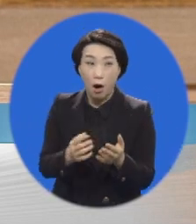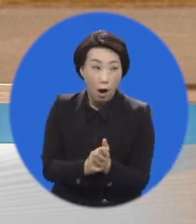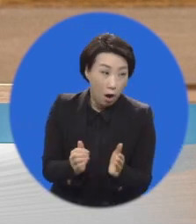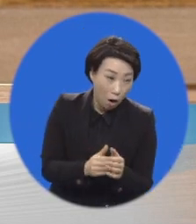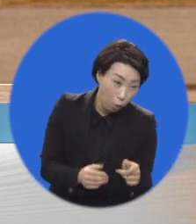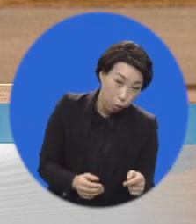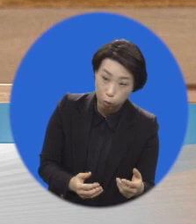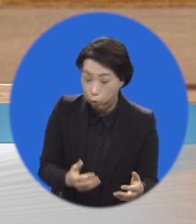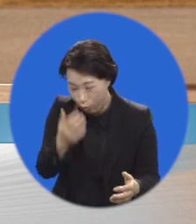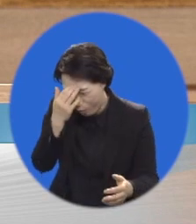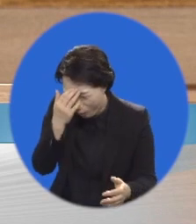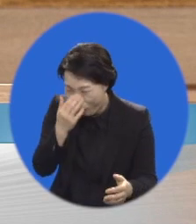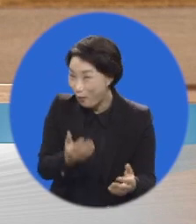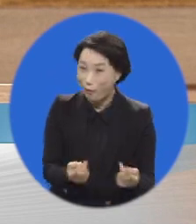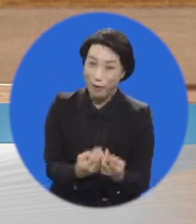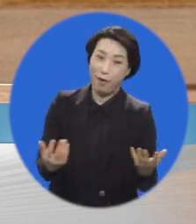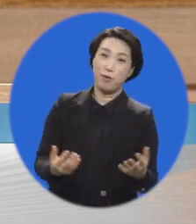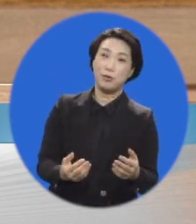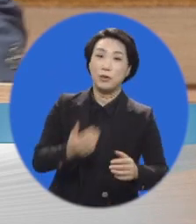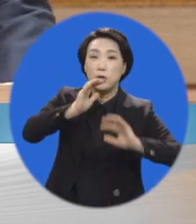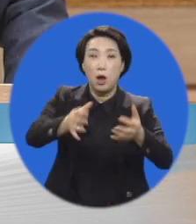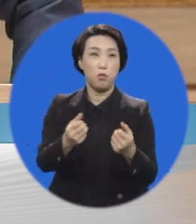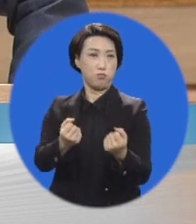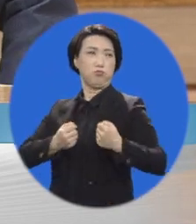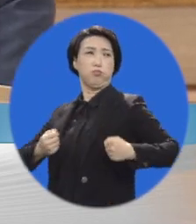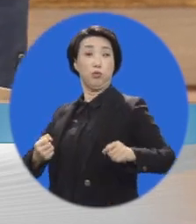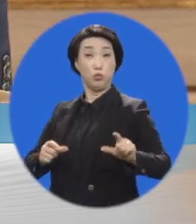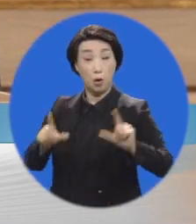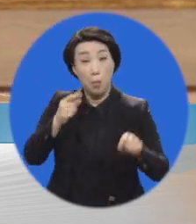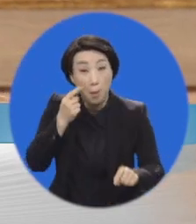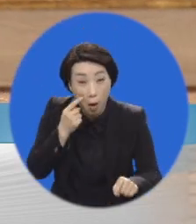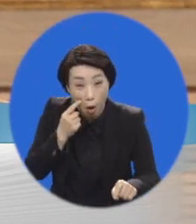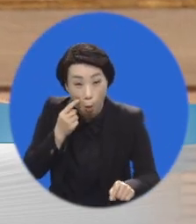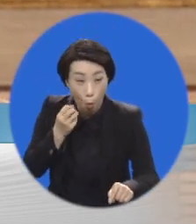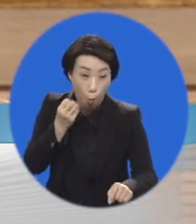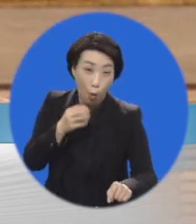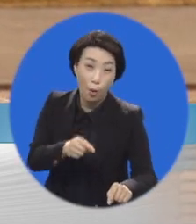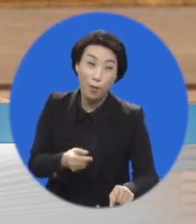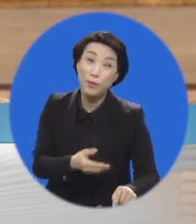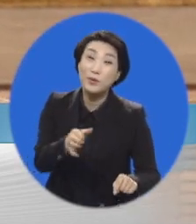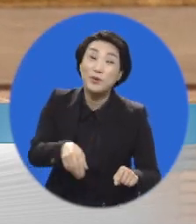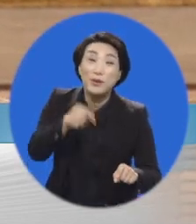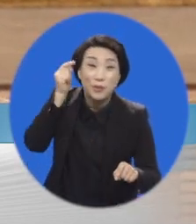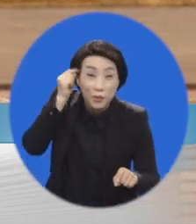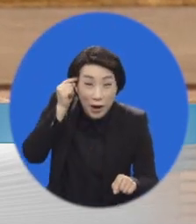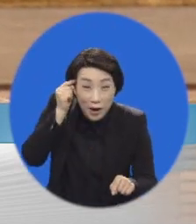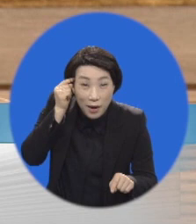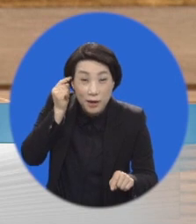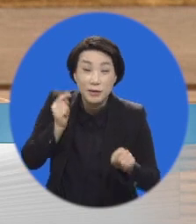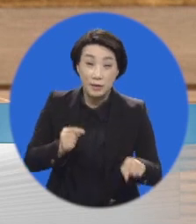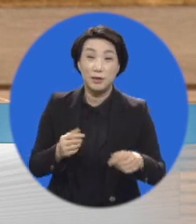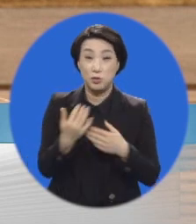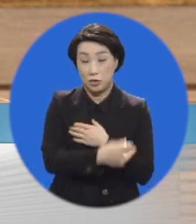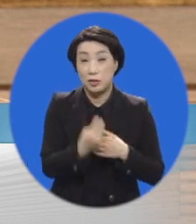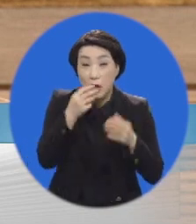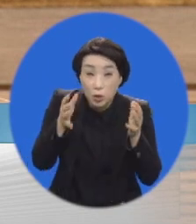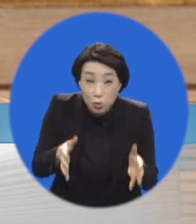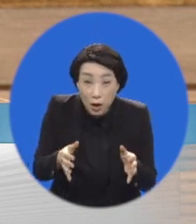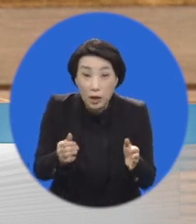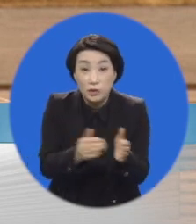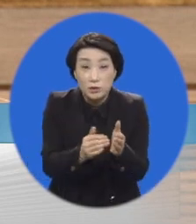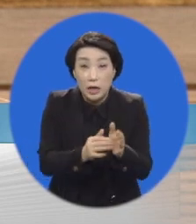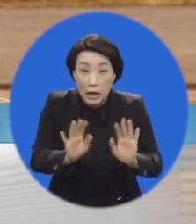전 세계 속에 어르렁거리며 사는 저 모습을 보세요 여러분. 여러분 이것은 그들이 육신의 때가 그렇다는 것이